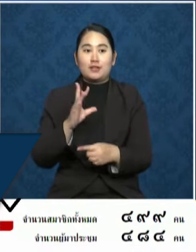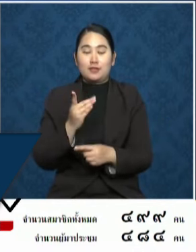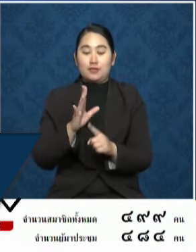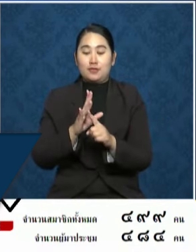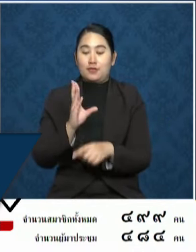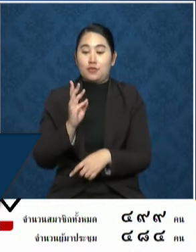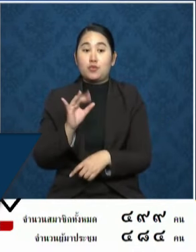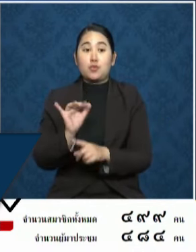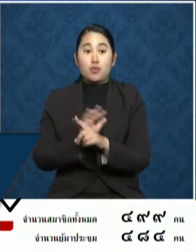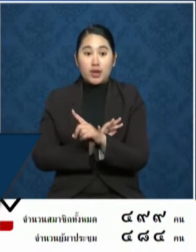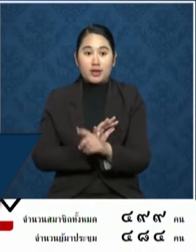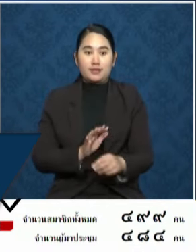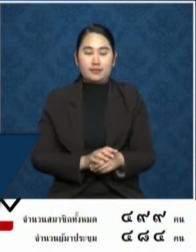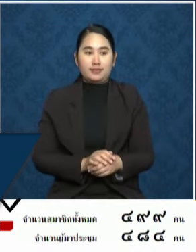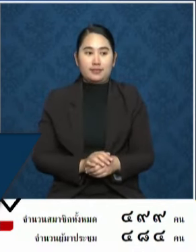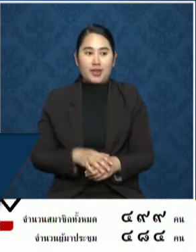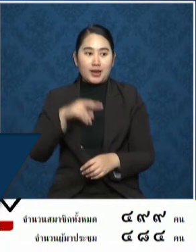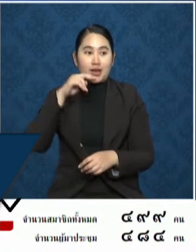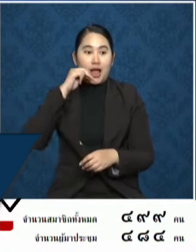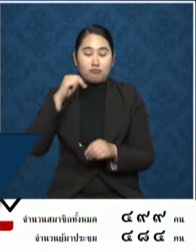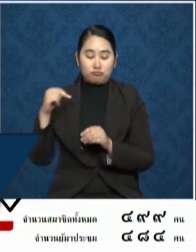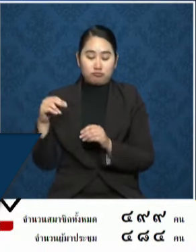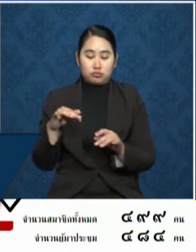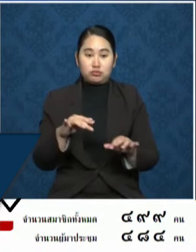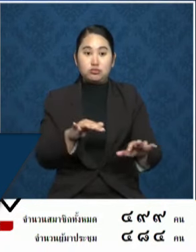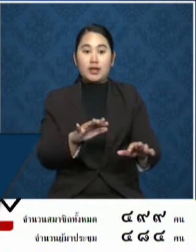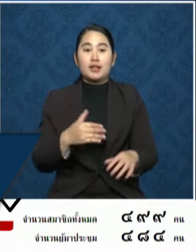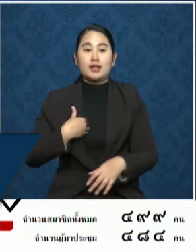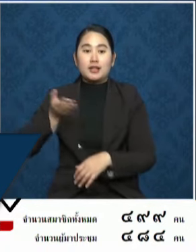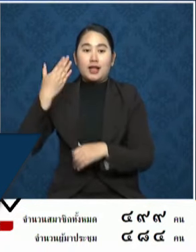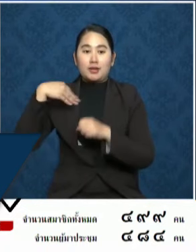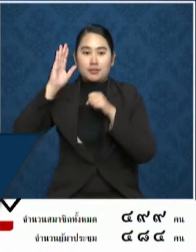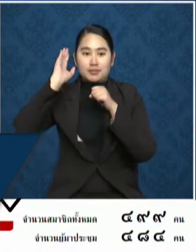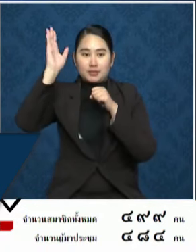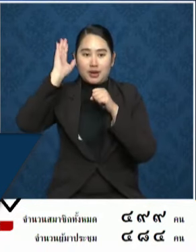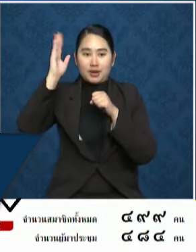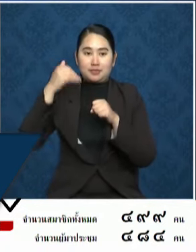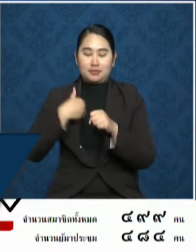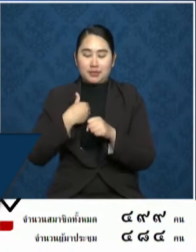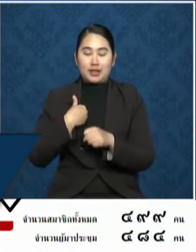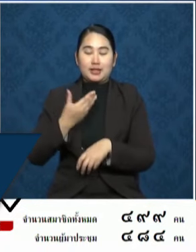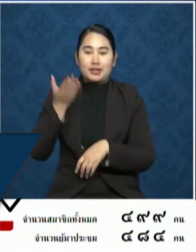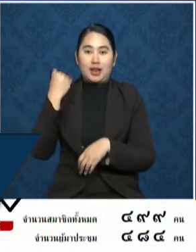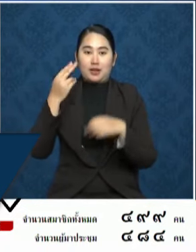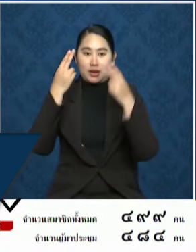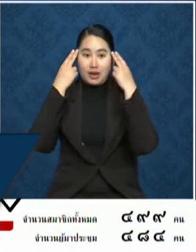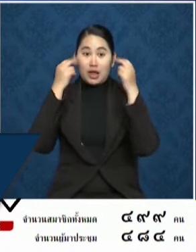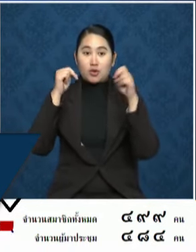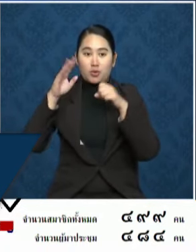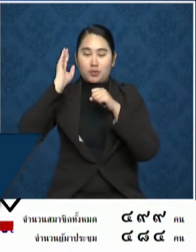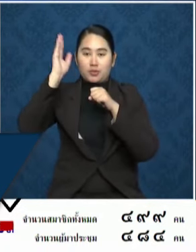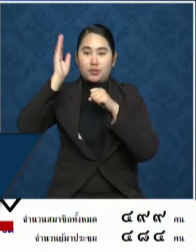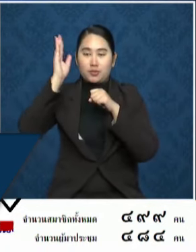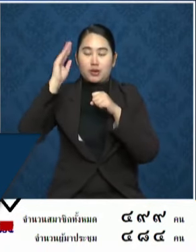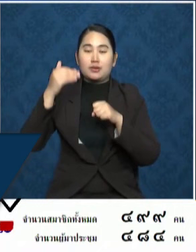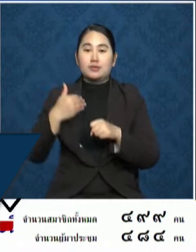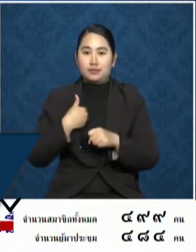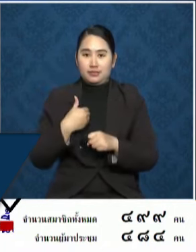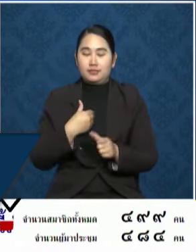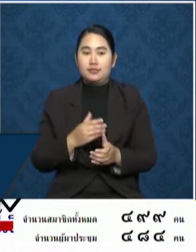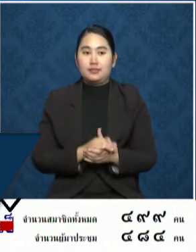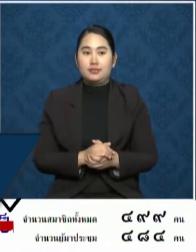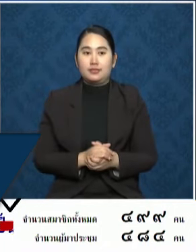ครับเรื่องนี้ไม่พูดไม่ได้ครับเพราะว่าผมเองได้เคยอภิปรายไว้เมื่อครั้งนายกแถลงนโยบายต่อสภาครับ